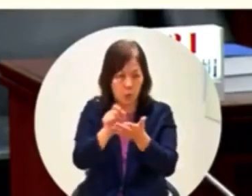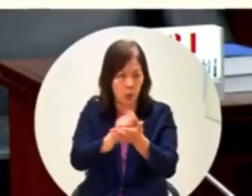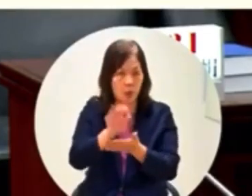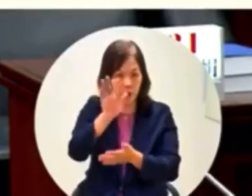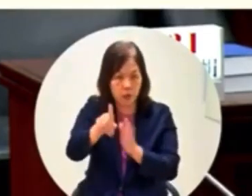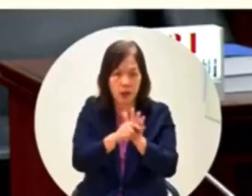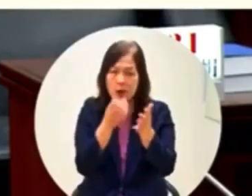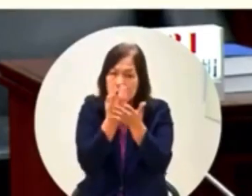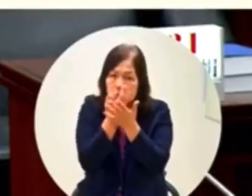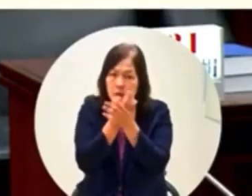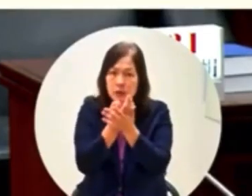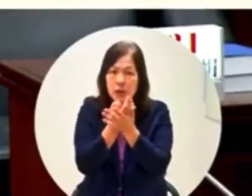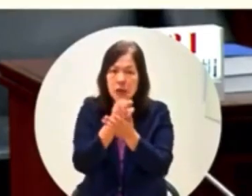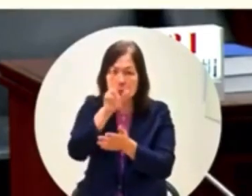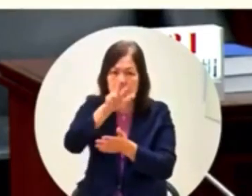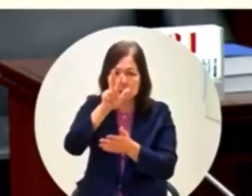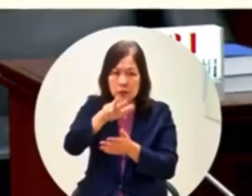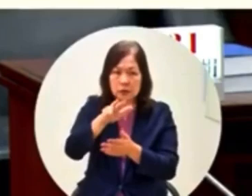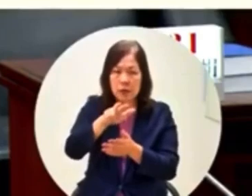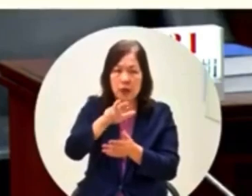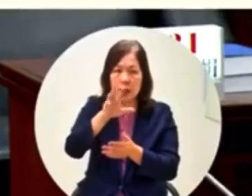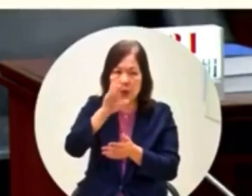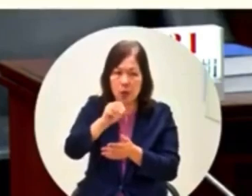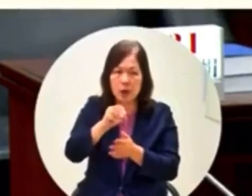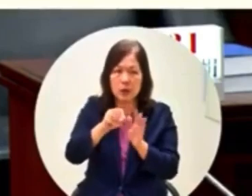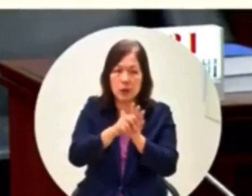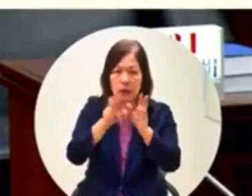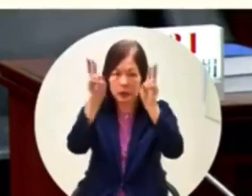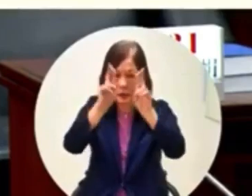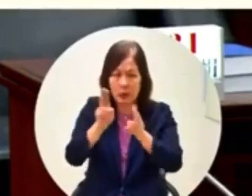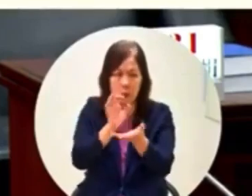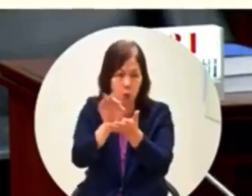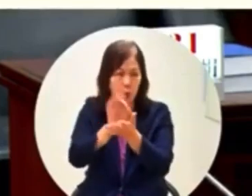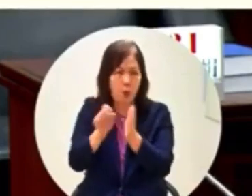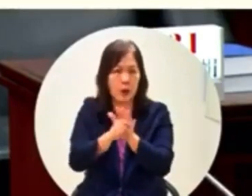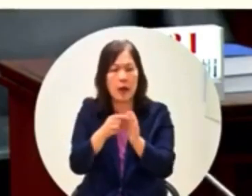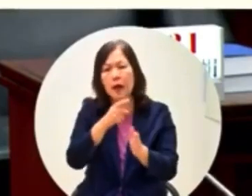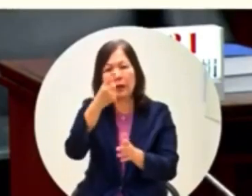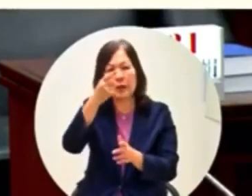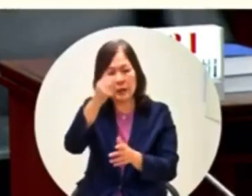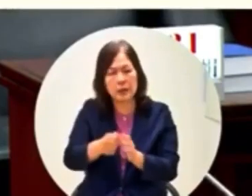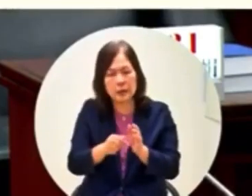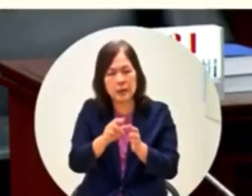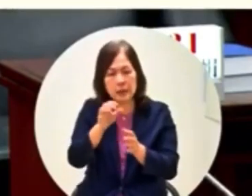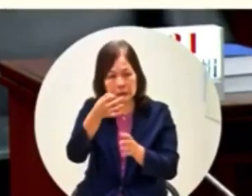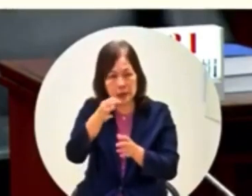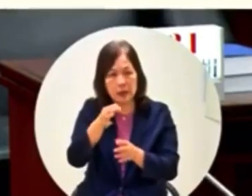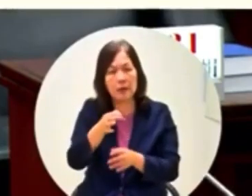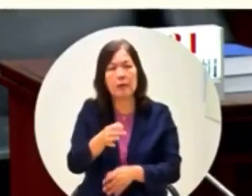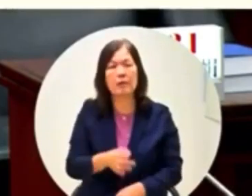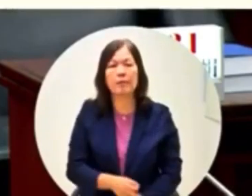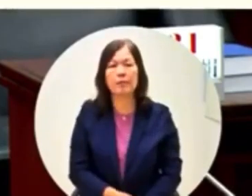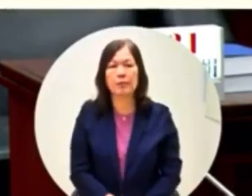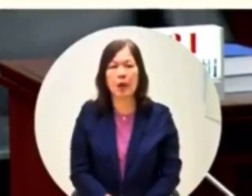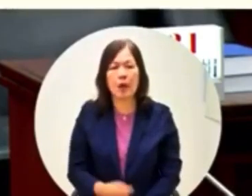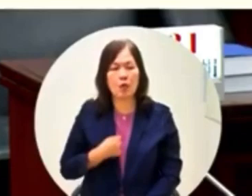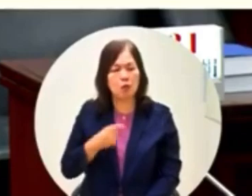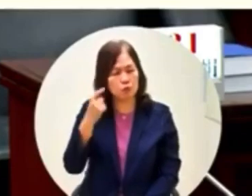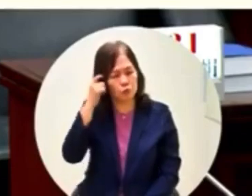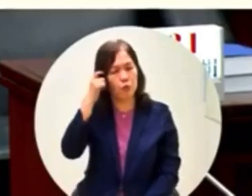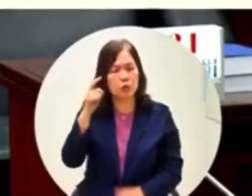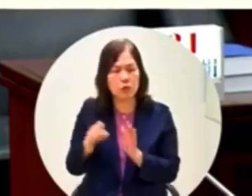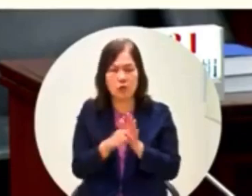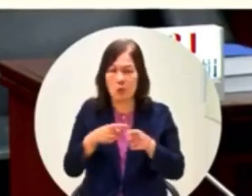省7000万度的一个耗电量，以及1亿余元的电费， 那本席也觉得非常好